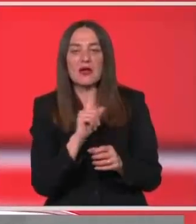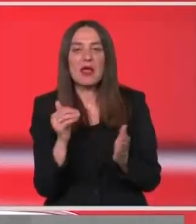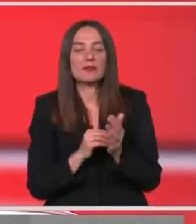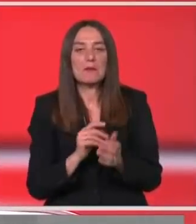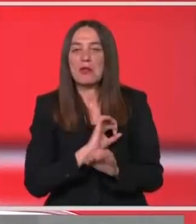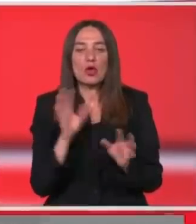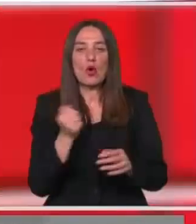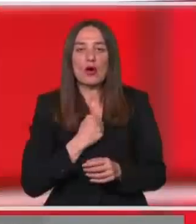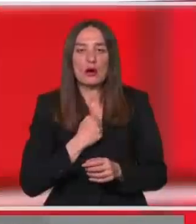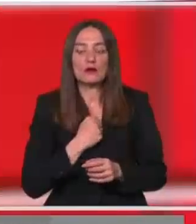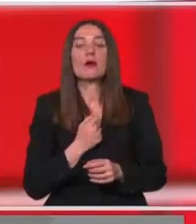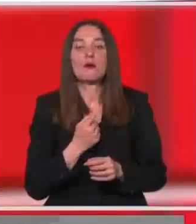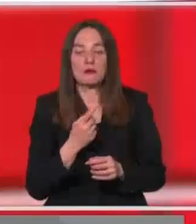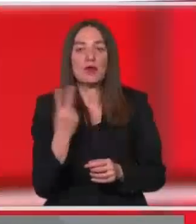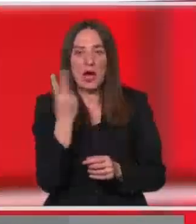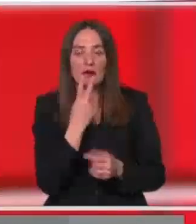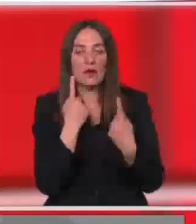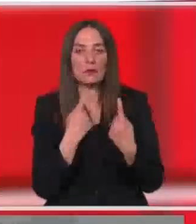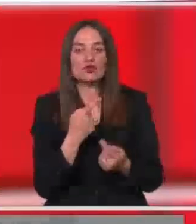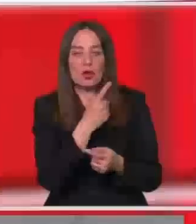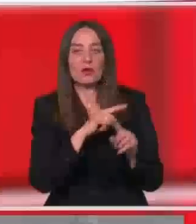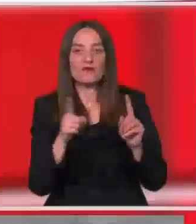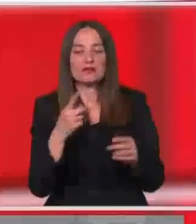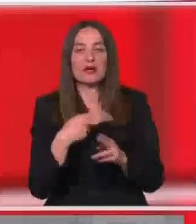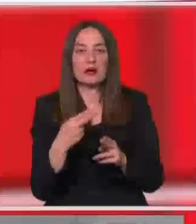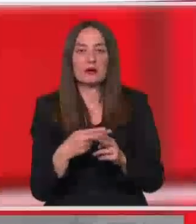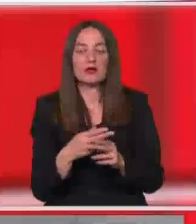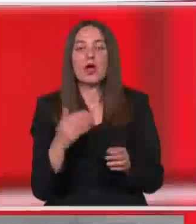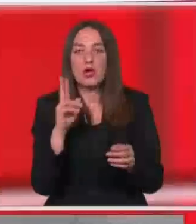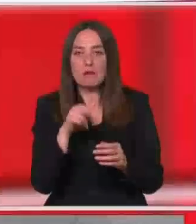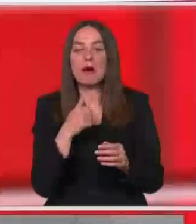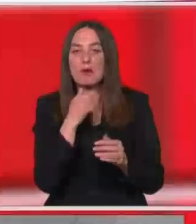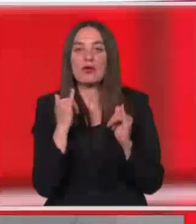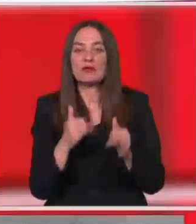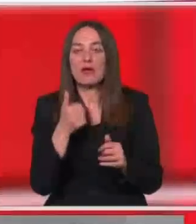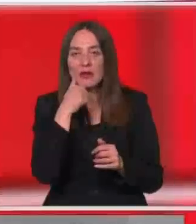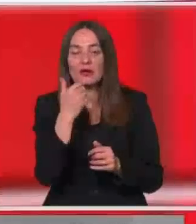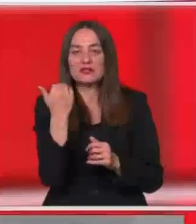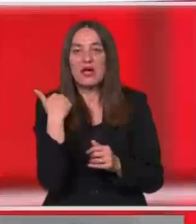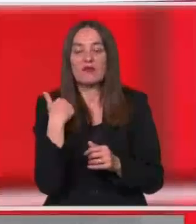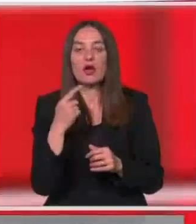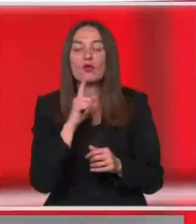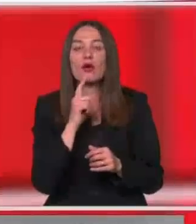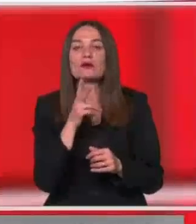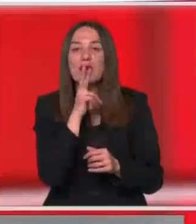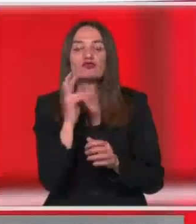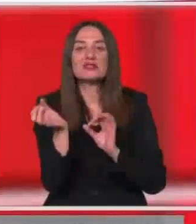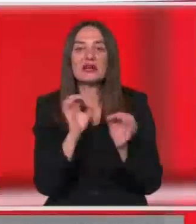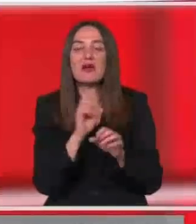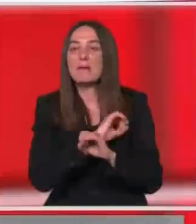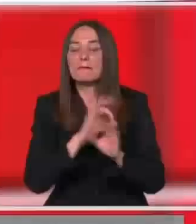garant? Naravno, postoji. Postoji i ta vrsta kredita. I toga imamo još i dan danas nam se javljaju klijenti koji traže sredstva